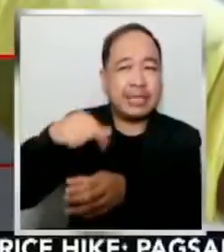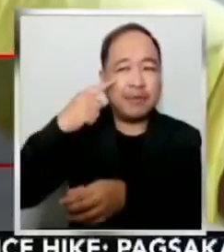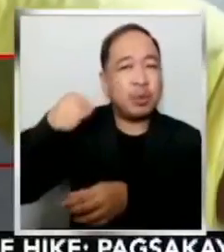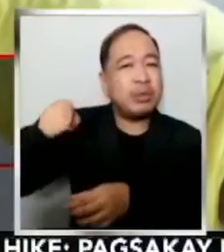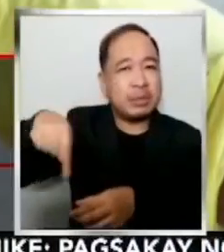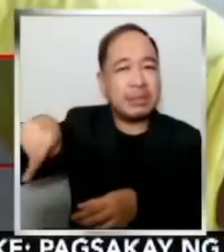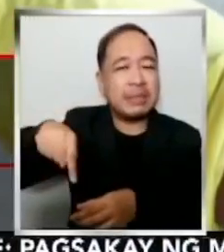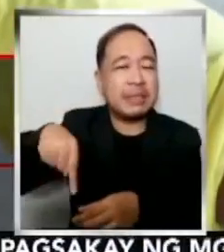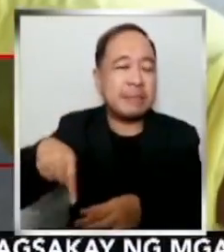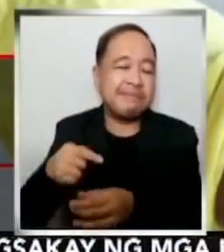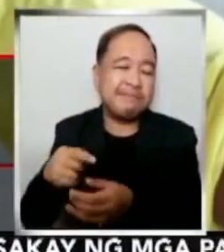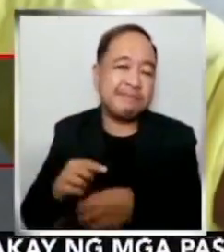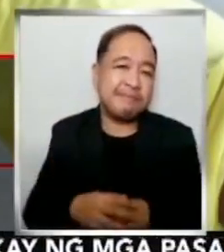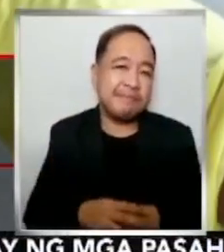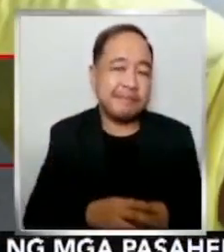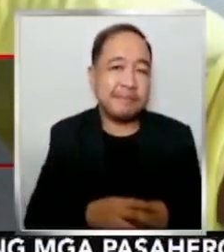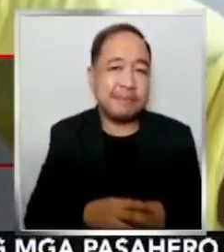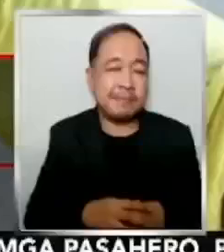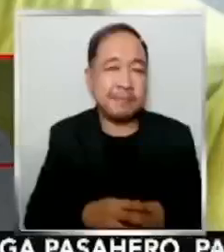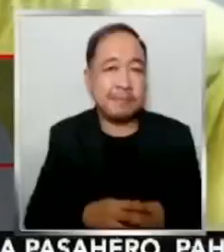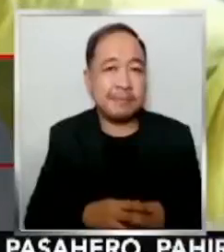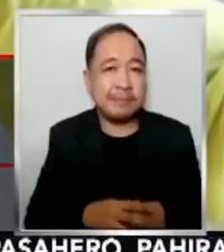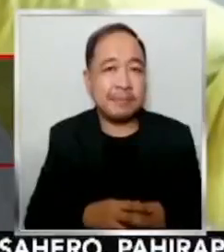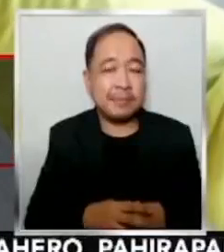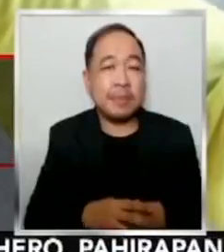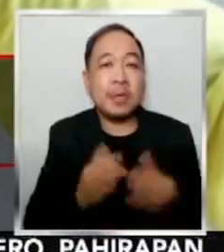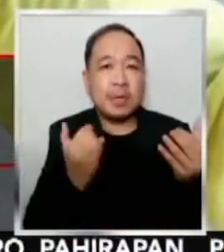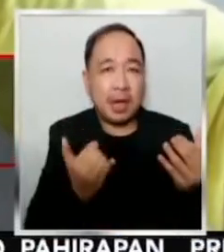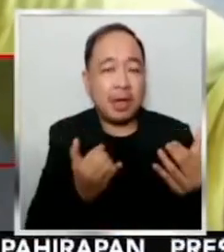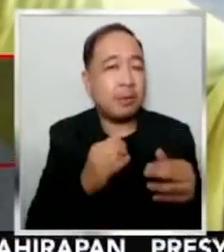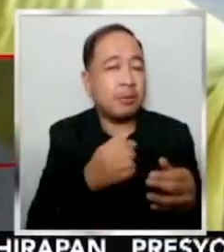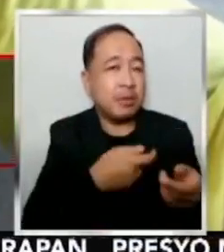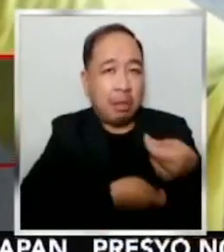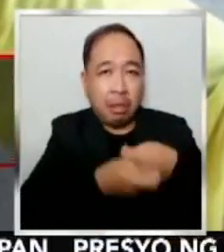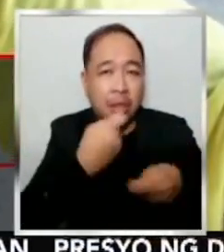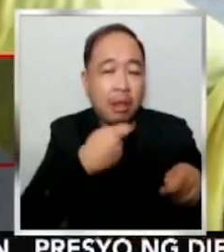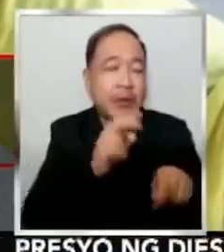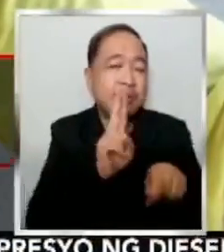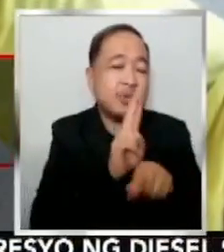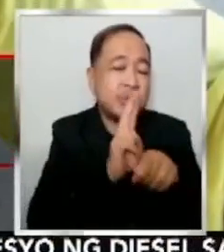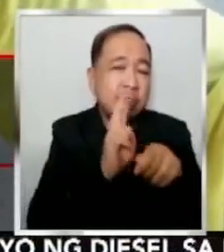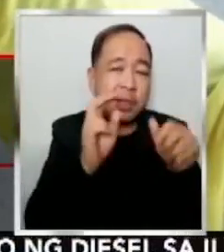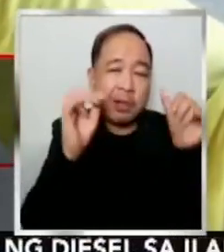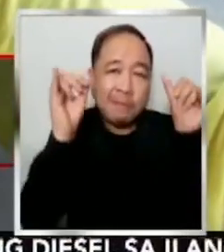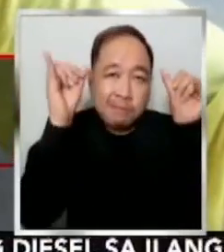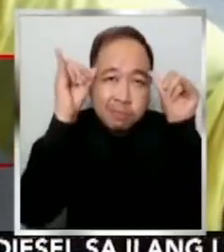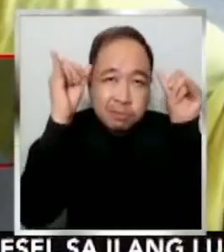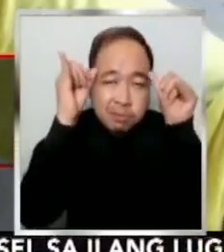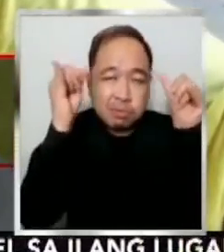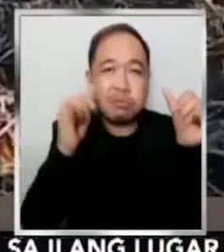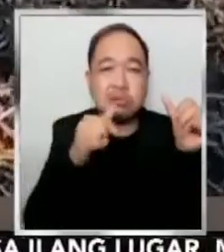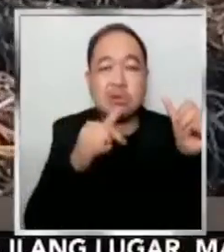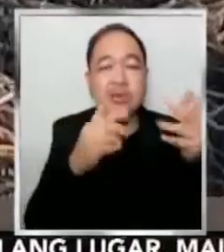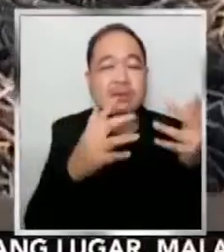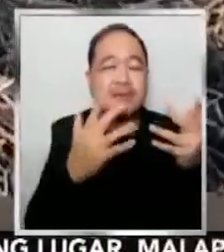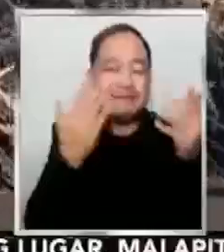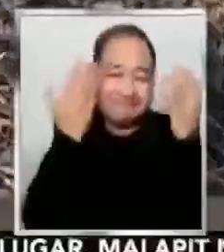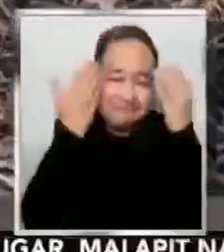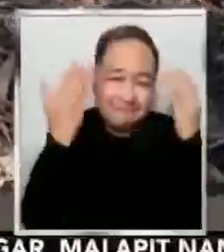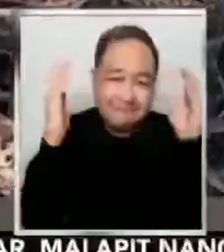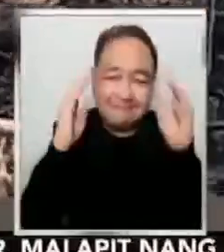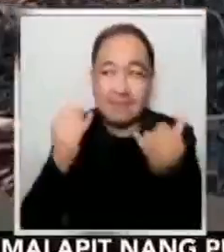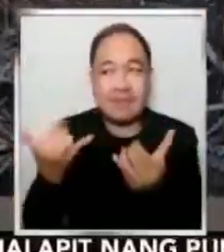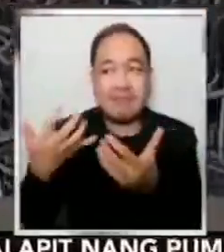garaduti bakal, yung taga traktora na talagang nilamitigas sa binak.